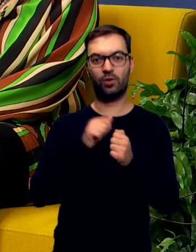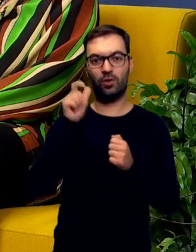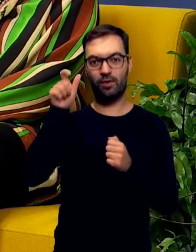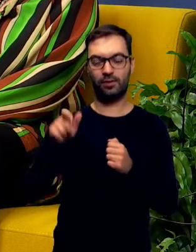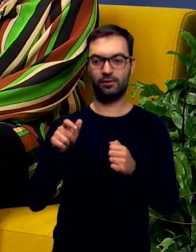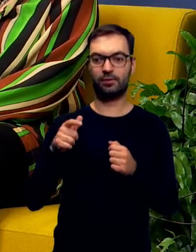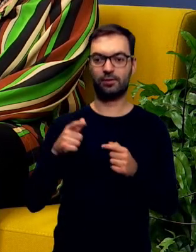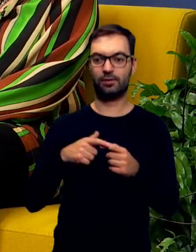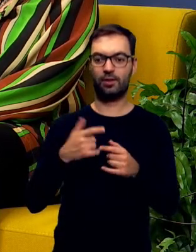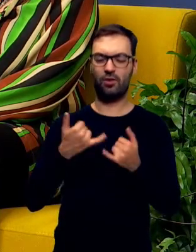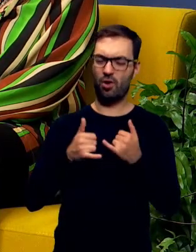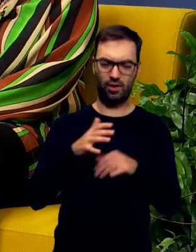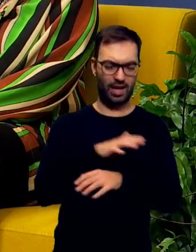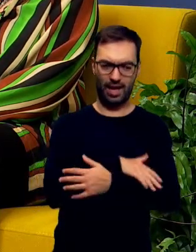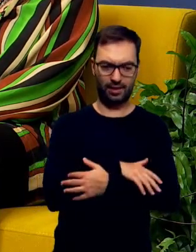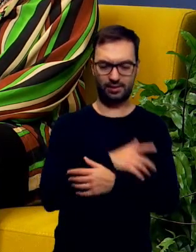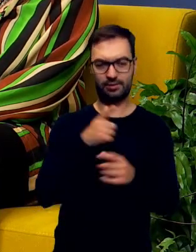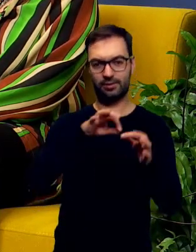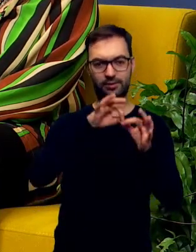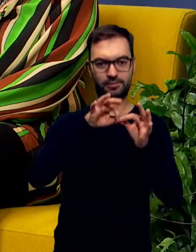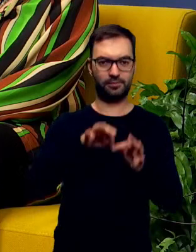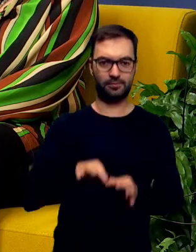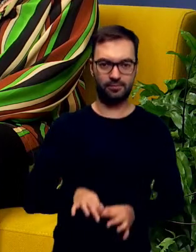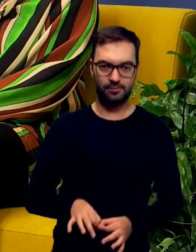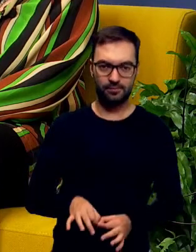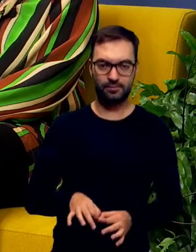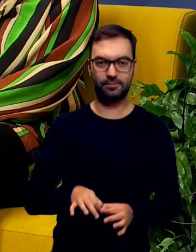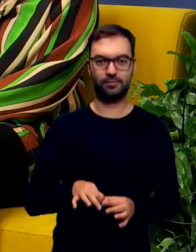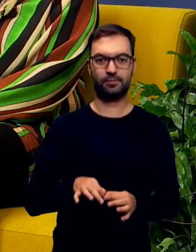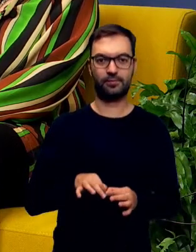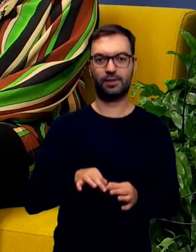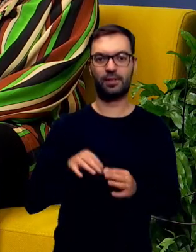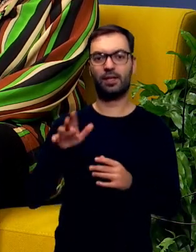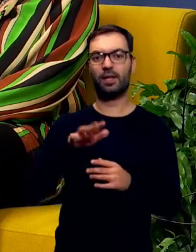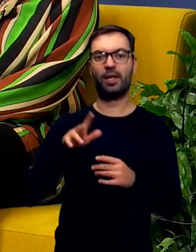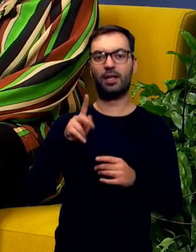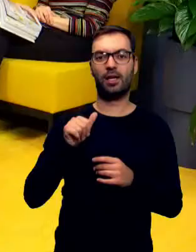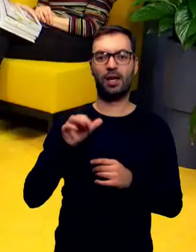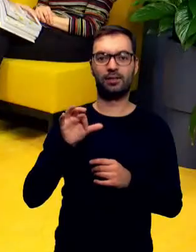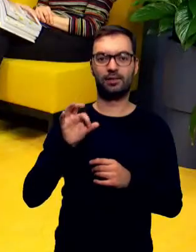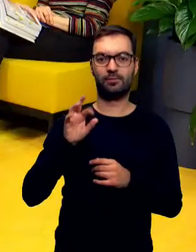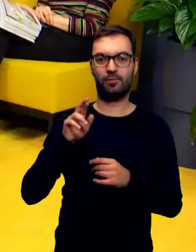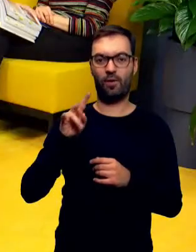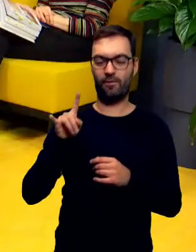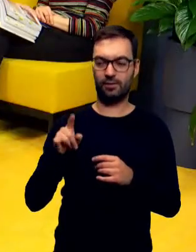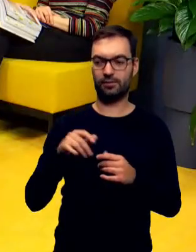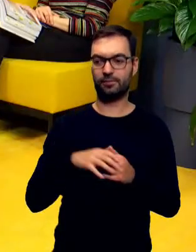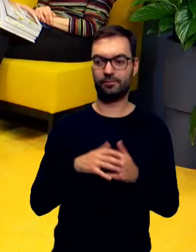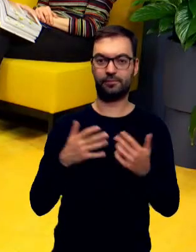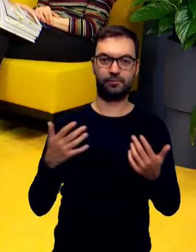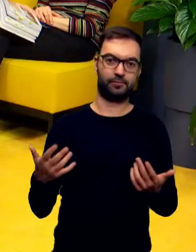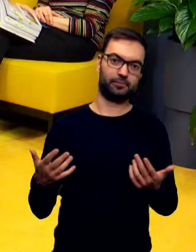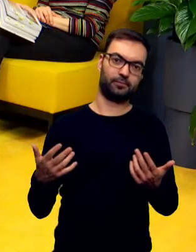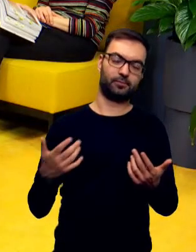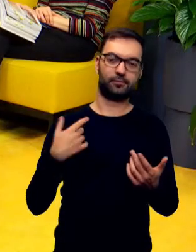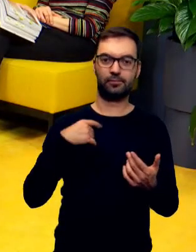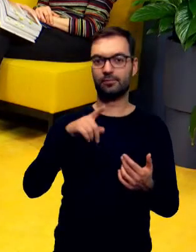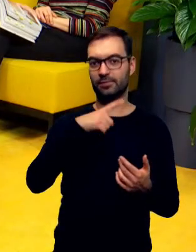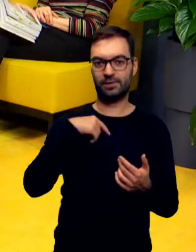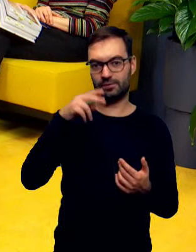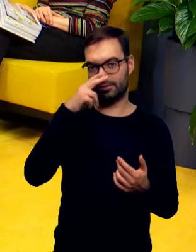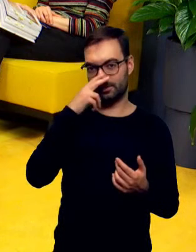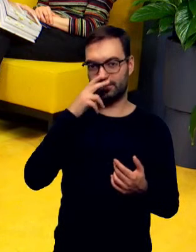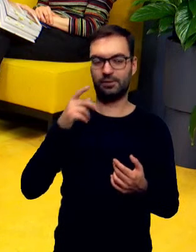poszkodowanego, tam noga, ręka znieść z rejonu Kasprowego Wierchu. No i